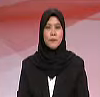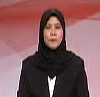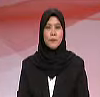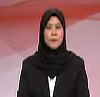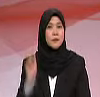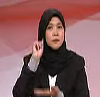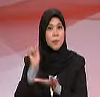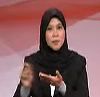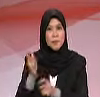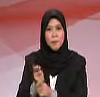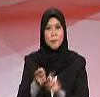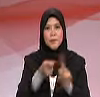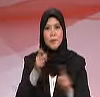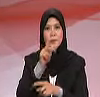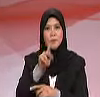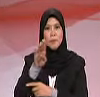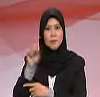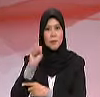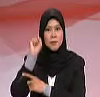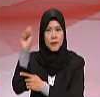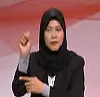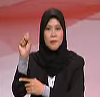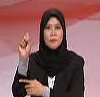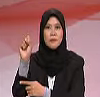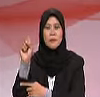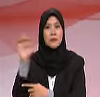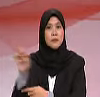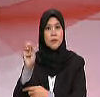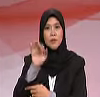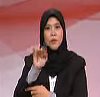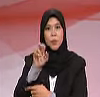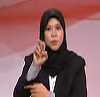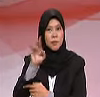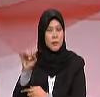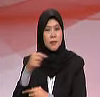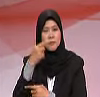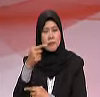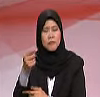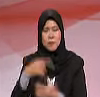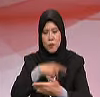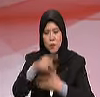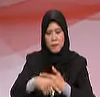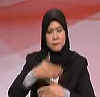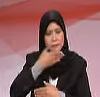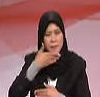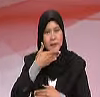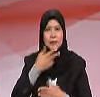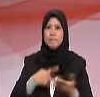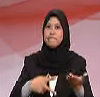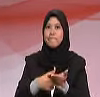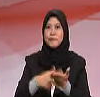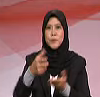Menurut Setiausaha Tetap Kementerian Belia dan Sukan Sabah Muhammad Yusri Abdullah, kebanyakan program belia masih tidak dapat dilaksana buat sementara